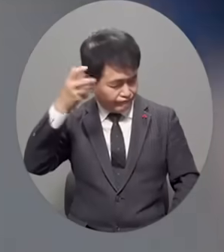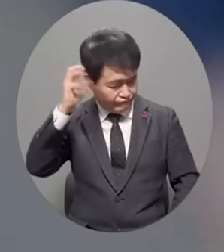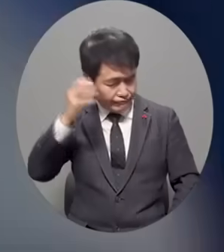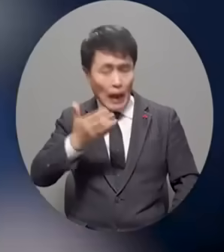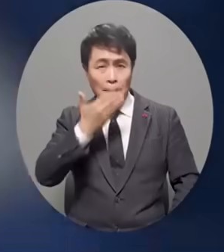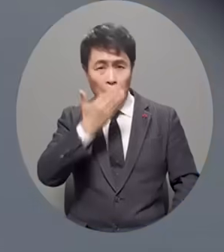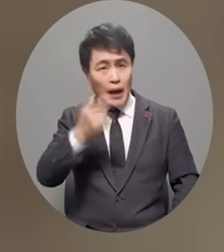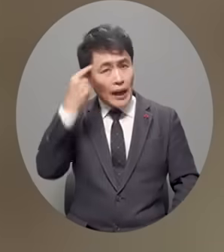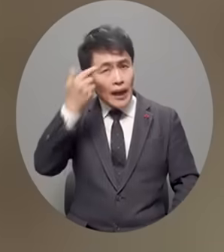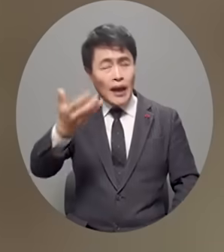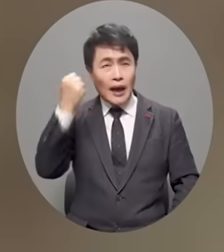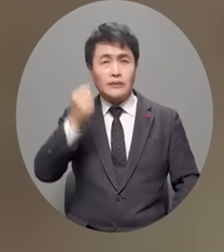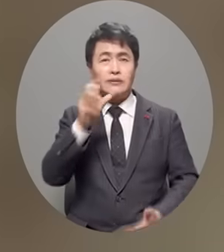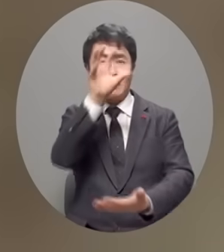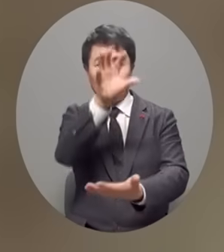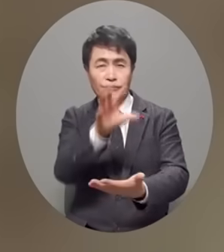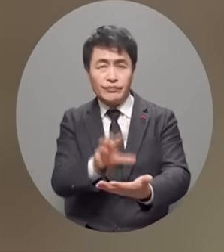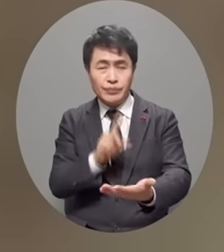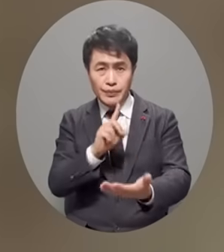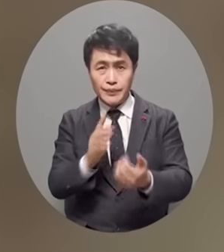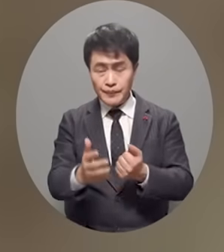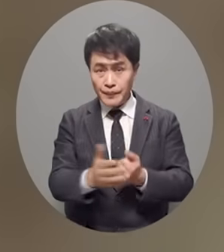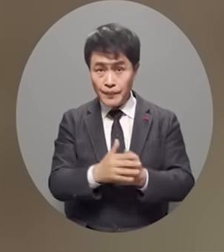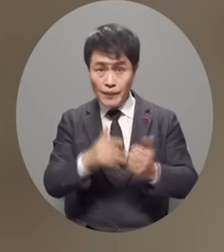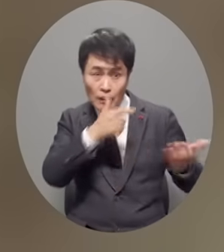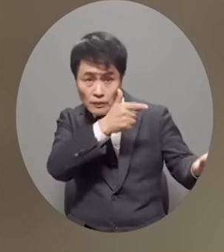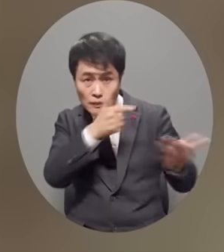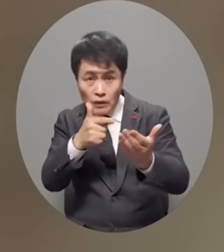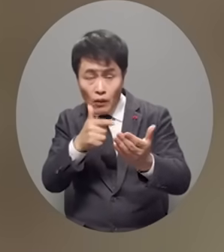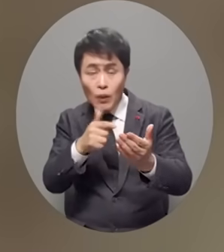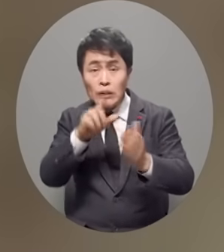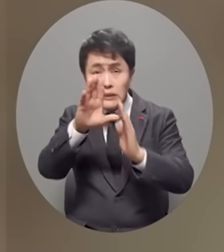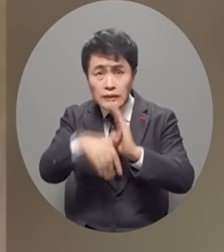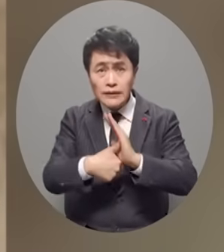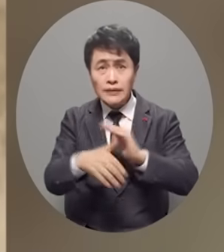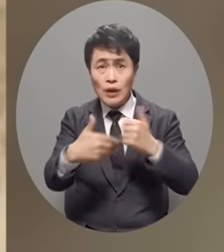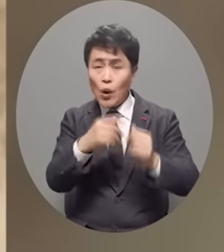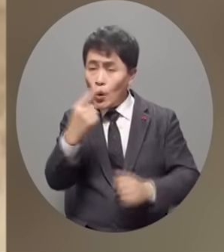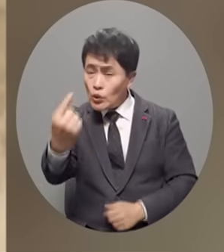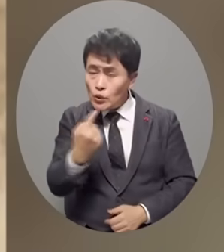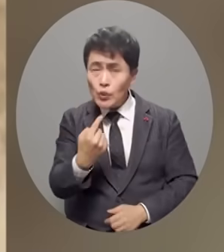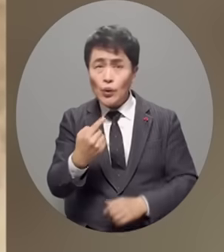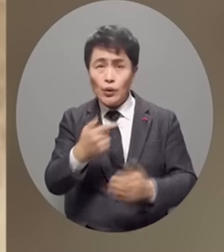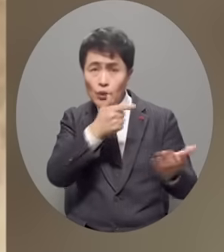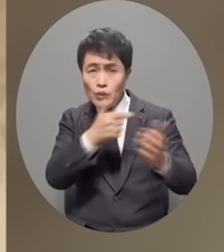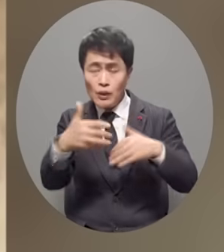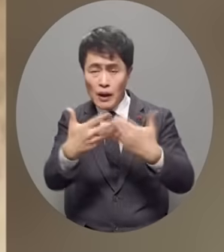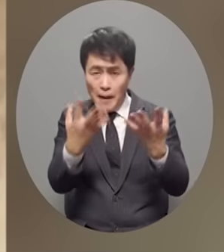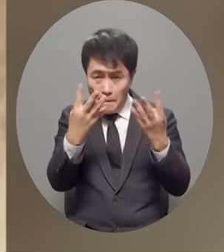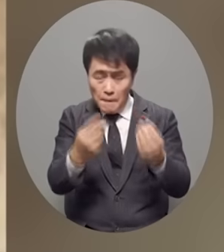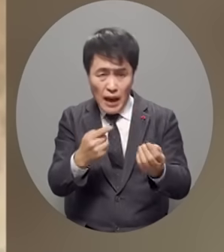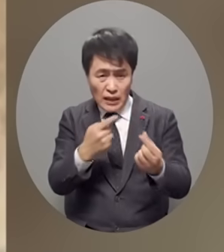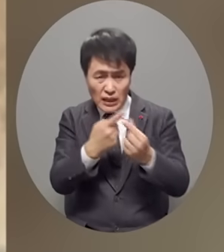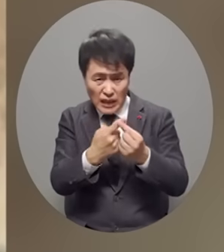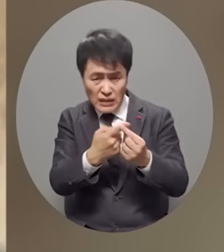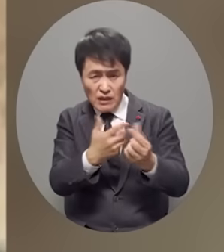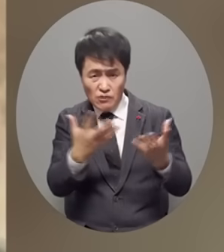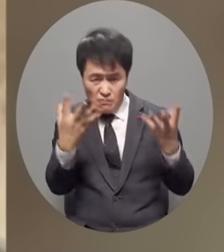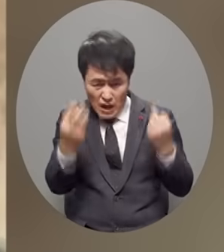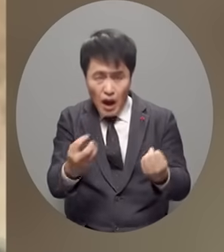것이라고 생각한다고 적었습니다. 총격범은 사건 당시 신고된 여러 개의 총과 많은 양의 탄약도 가지고